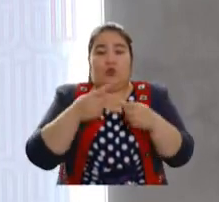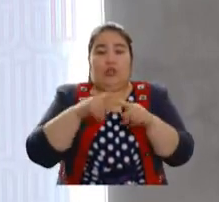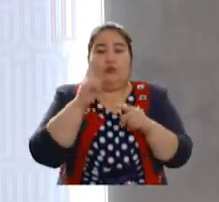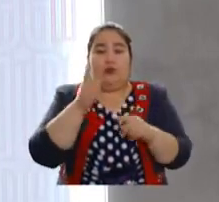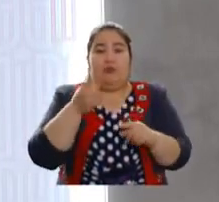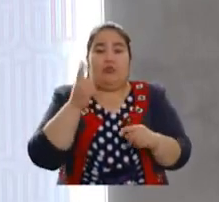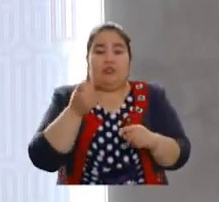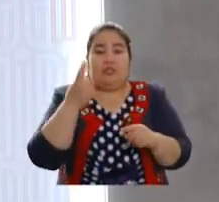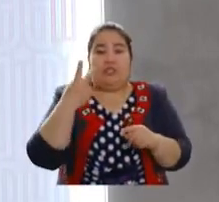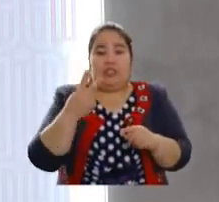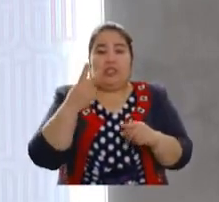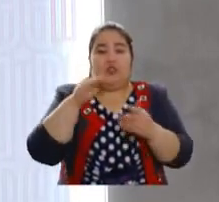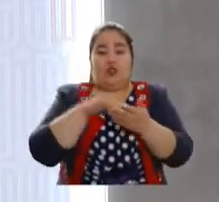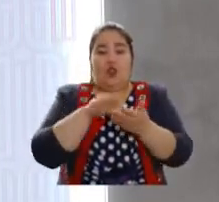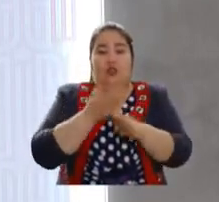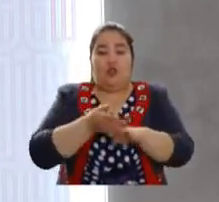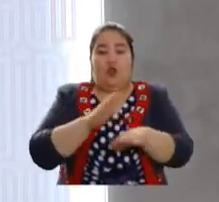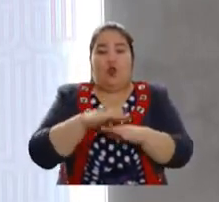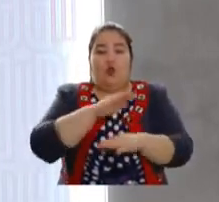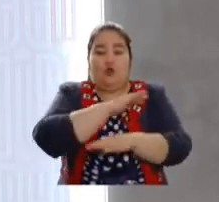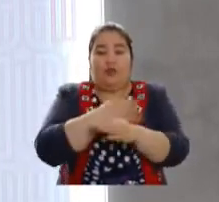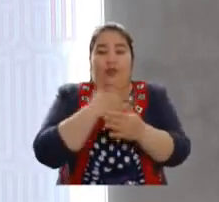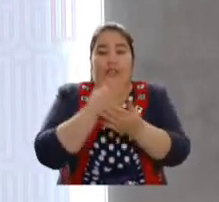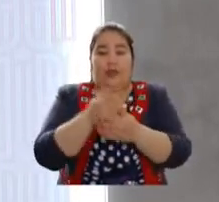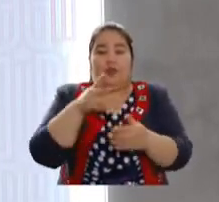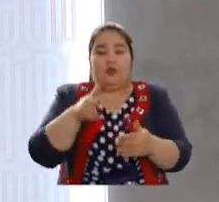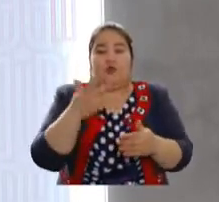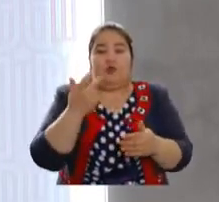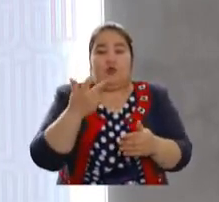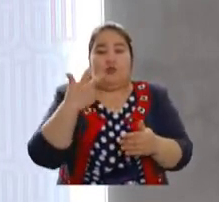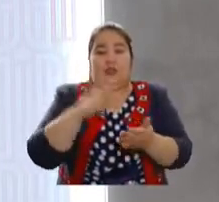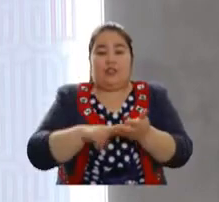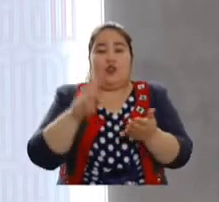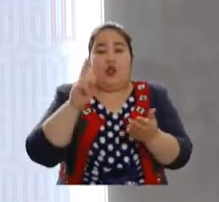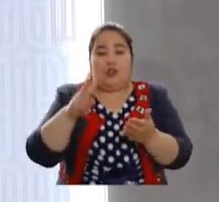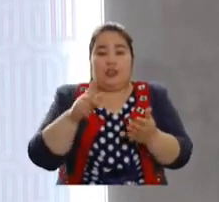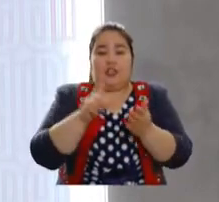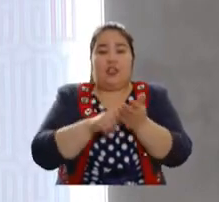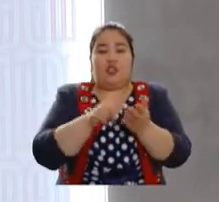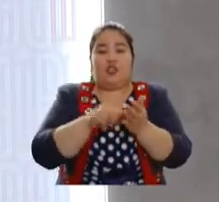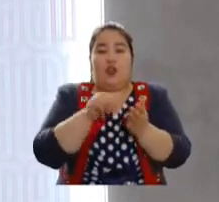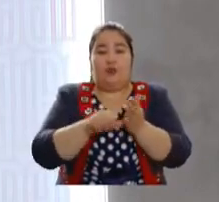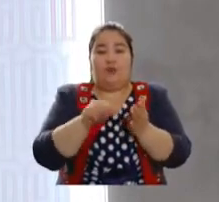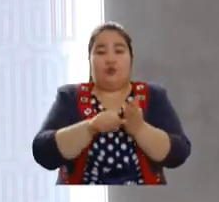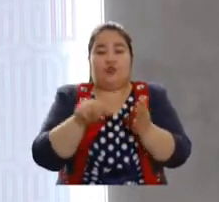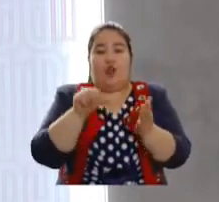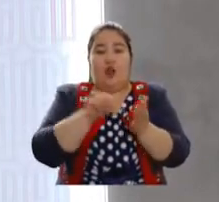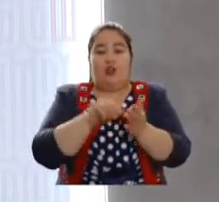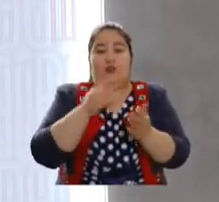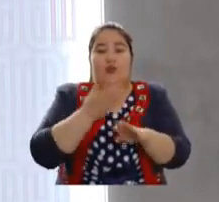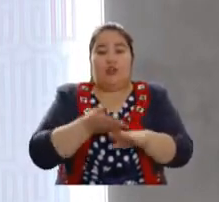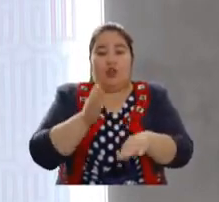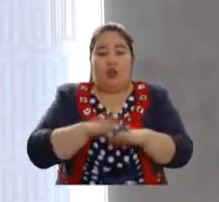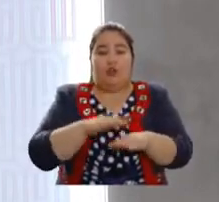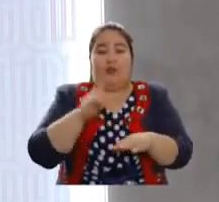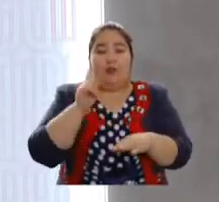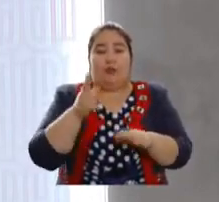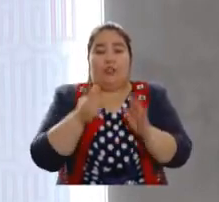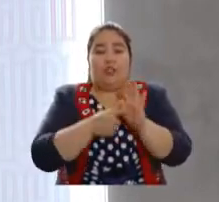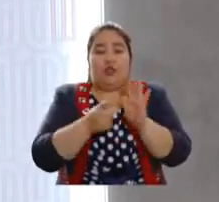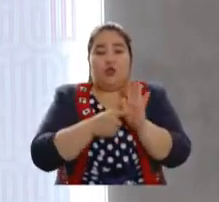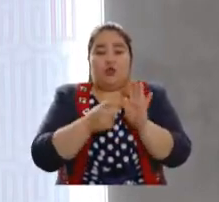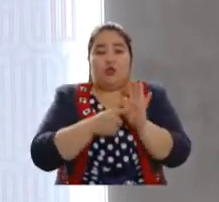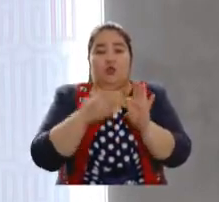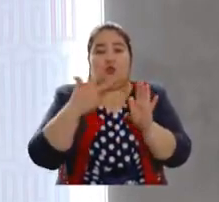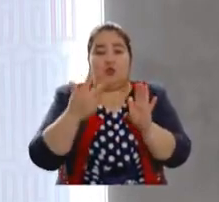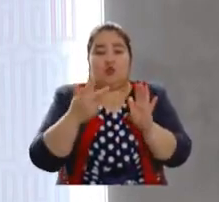1102 ming tonna quvvatga ega 3282 ta shunda 760 6 ming tonnalik